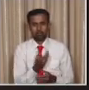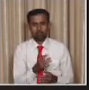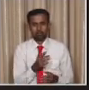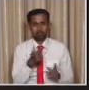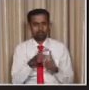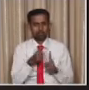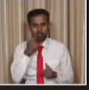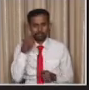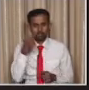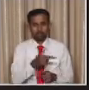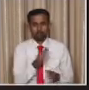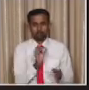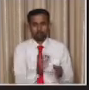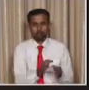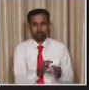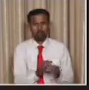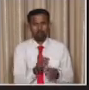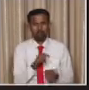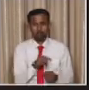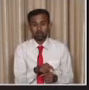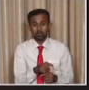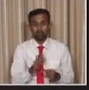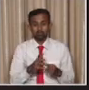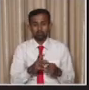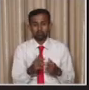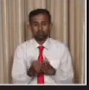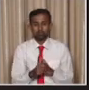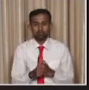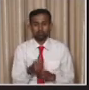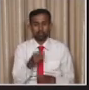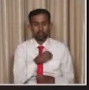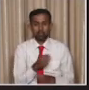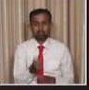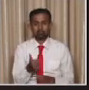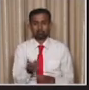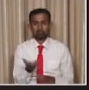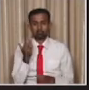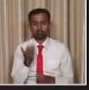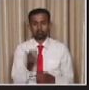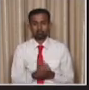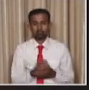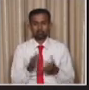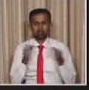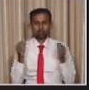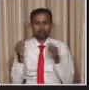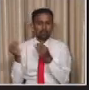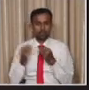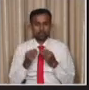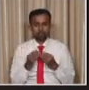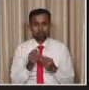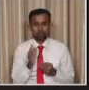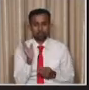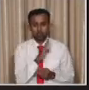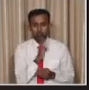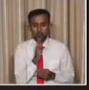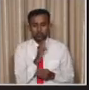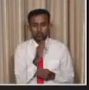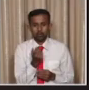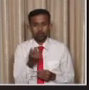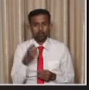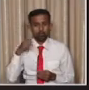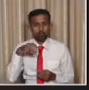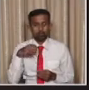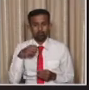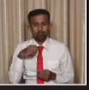ඩීසල් ටිකක් ගනන්ලා අපි ඒවා ජෙනරේට් කරන එක ඊට වැඩිය හොඳයි. එතකොට නොමිලේ ලැබෙන හුලන් ටිකේ